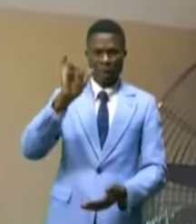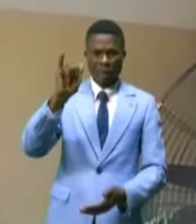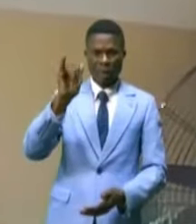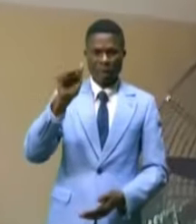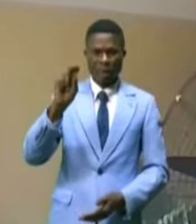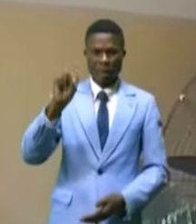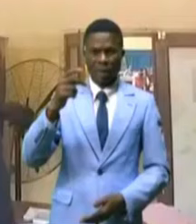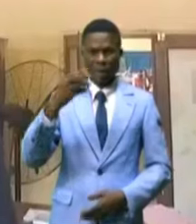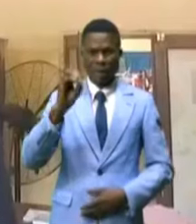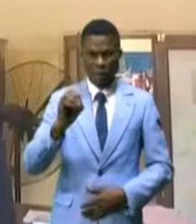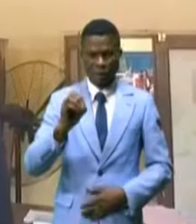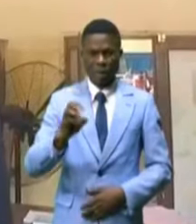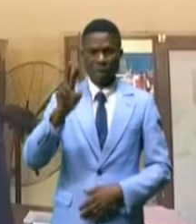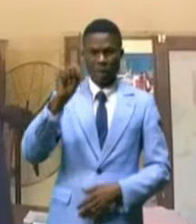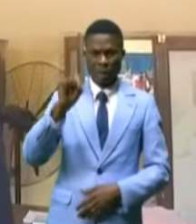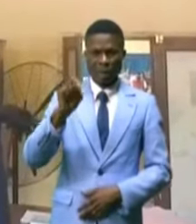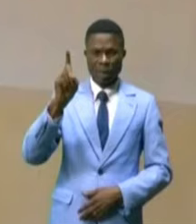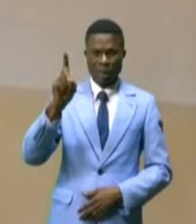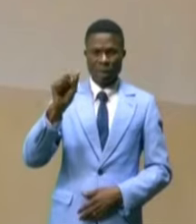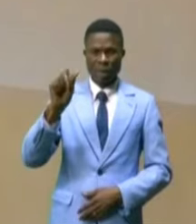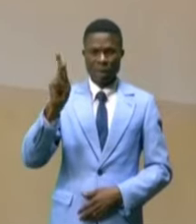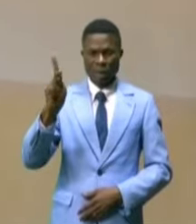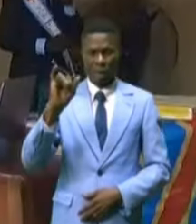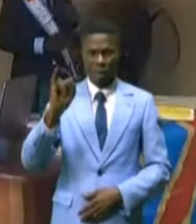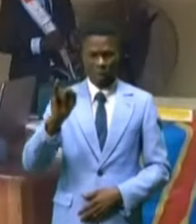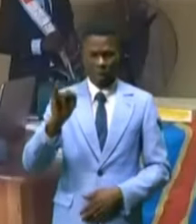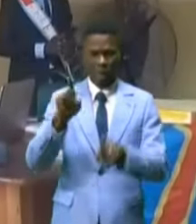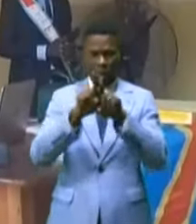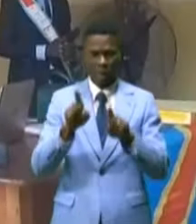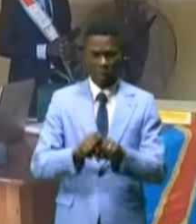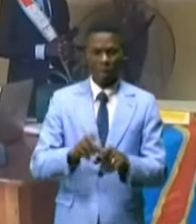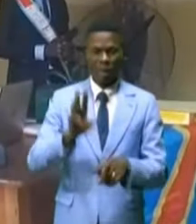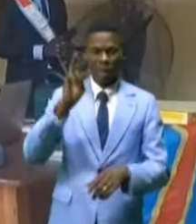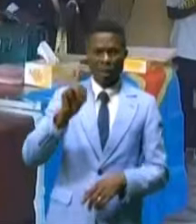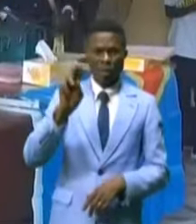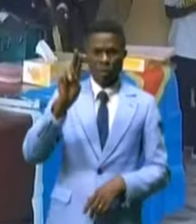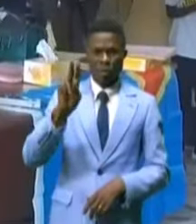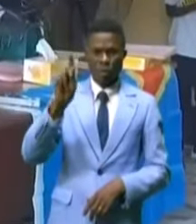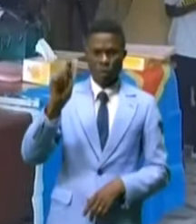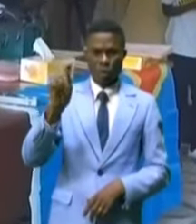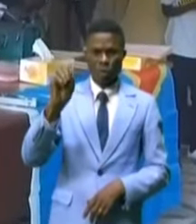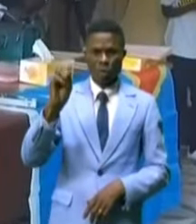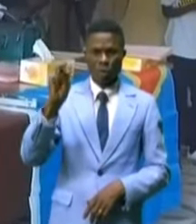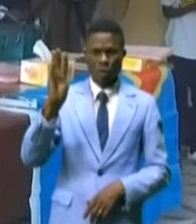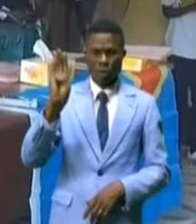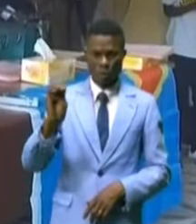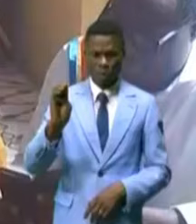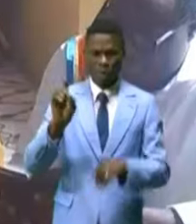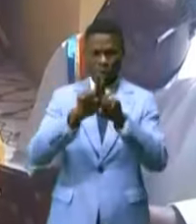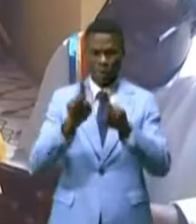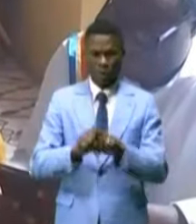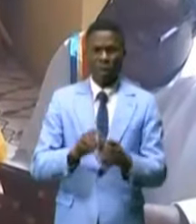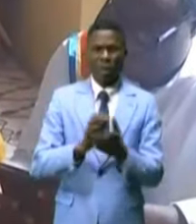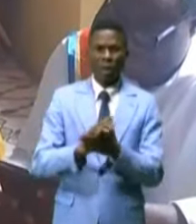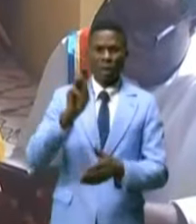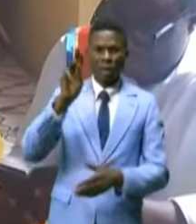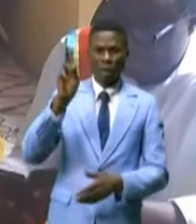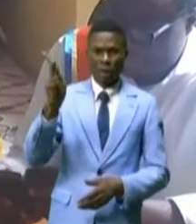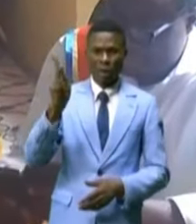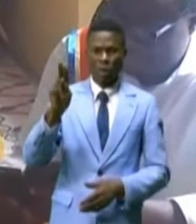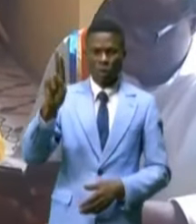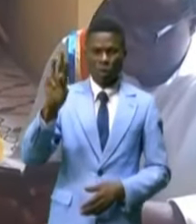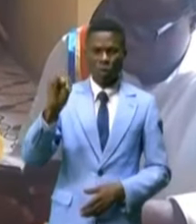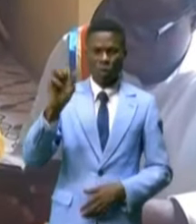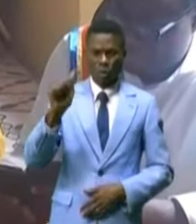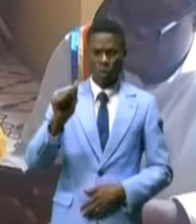Justine, Mbake Chris, Kimbembe Divin, Mutombo Junior et Kumambu Pati. Cette confirmation